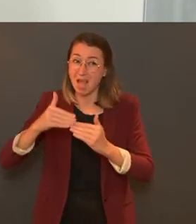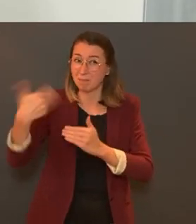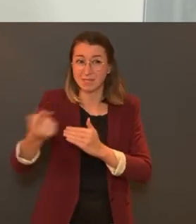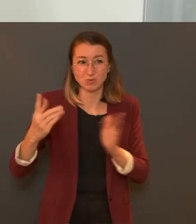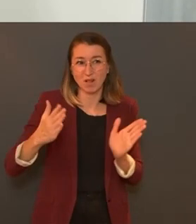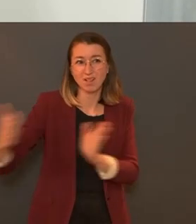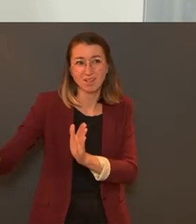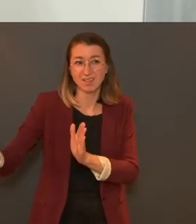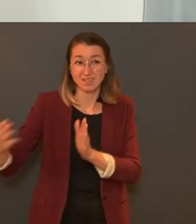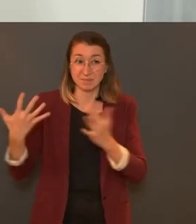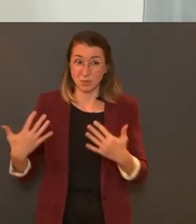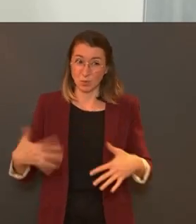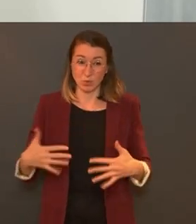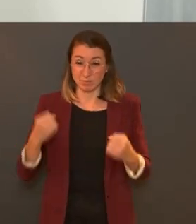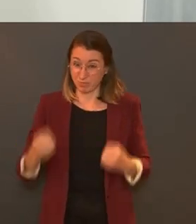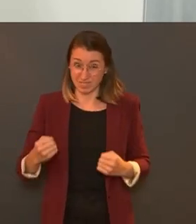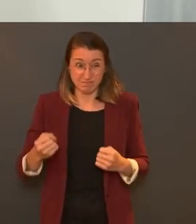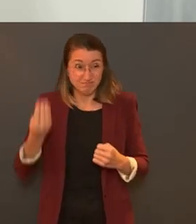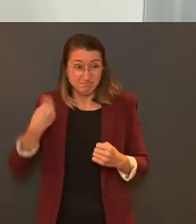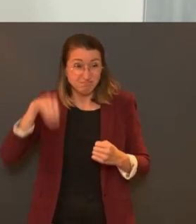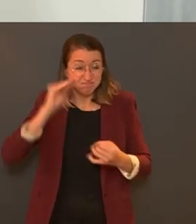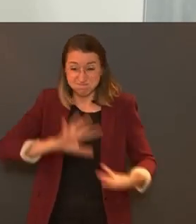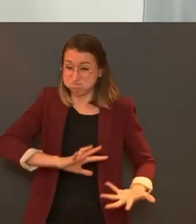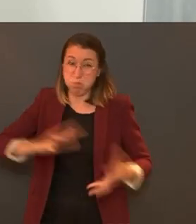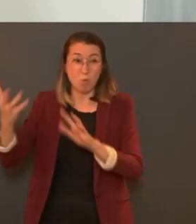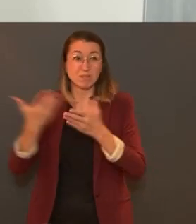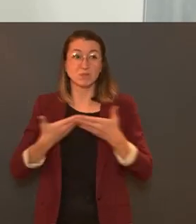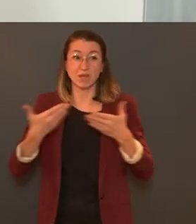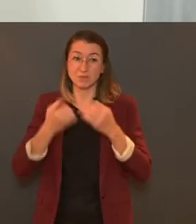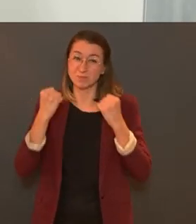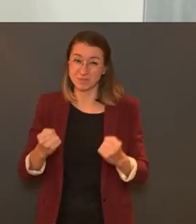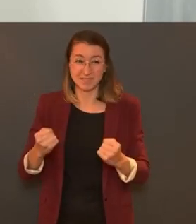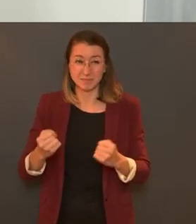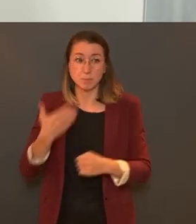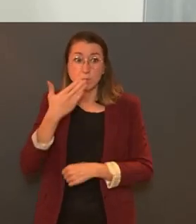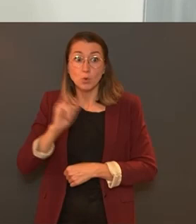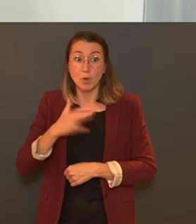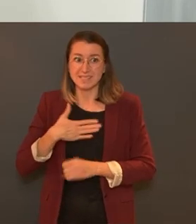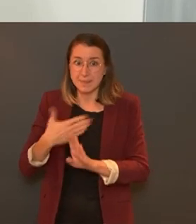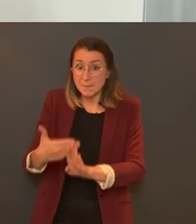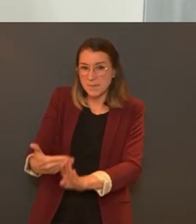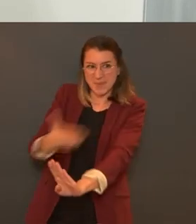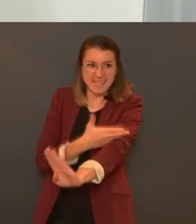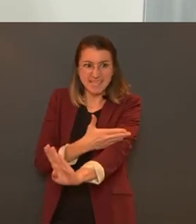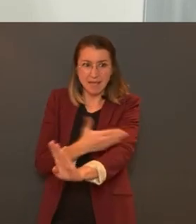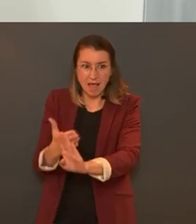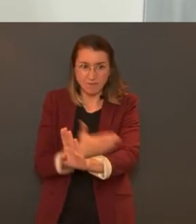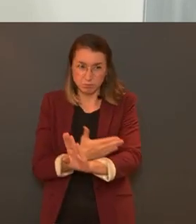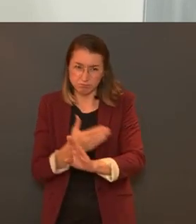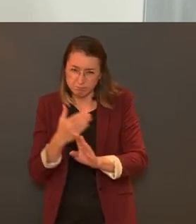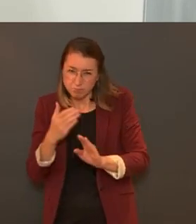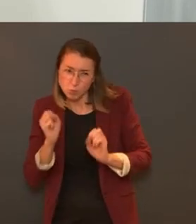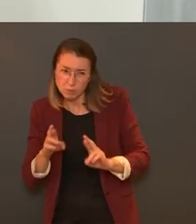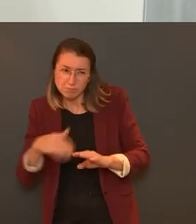plus qu'il est toujours plus facile d'agir en amont afin d'éviter une difficulté. La vigilance